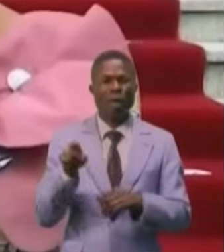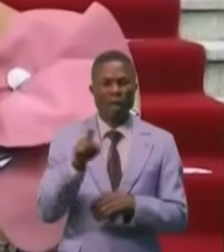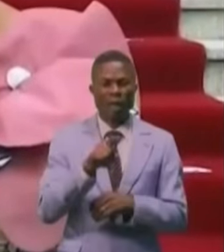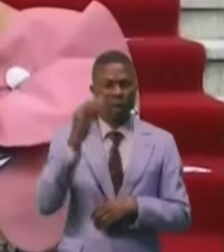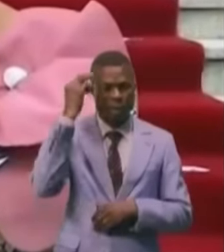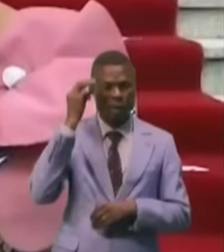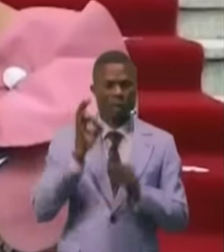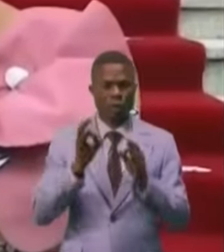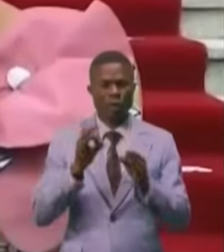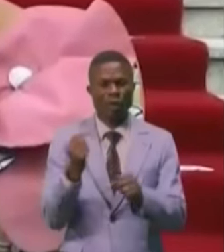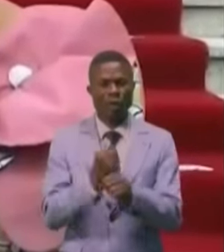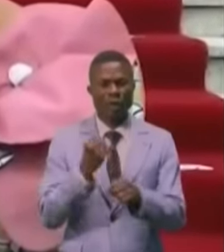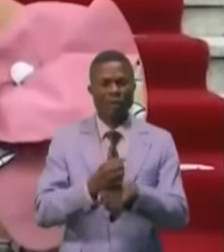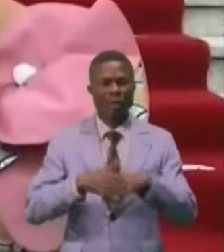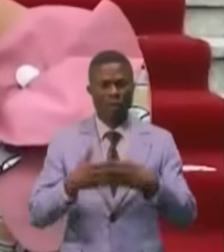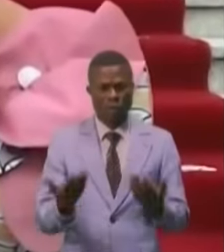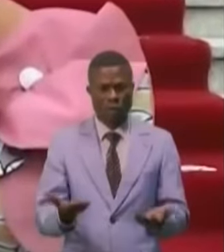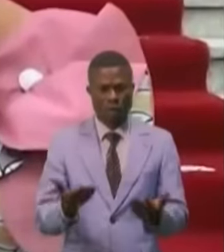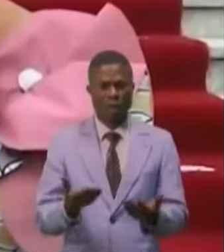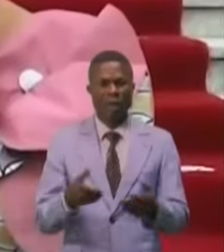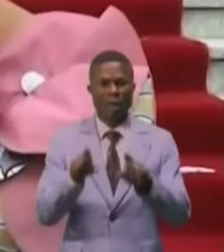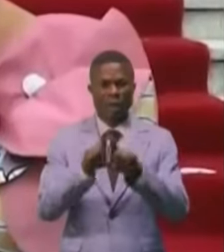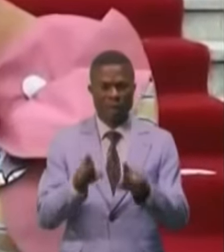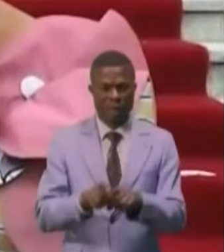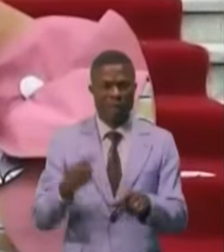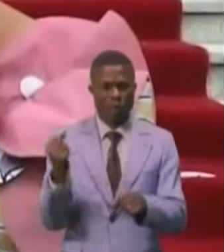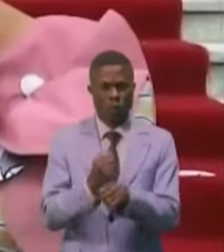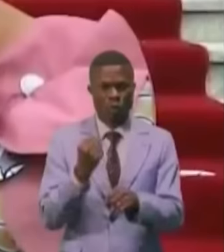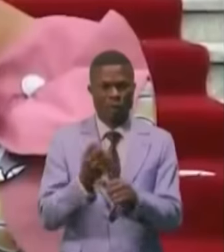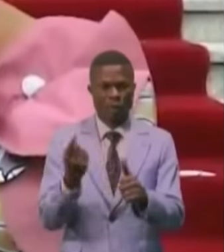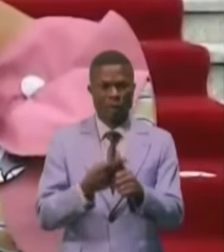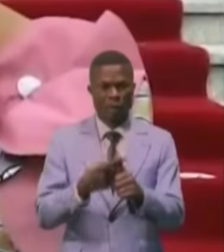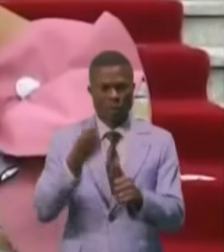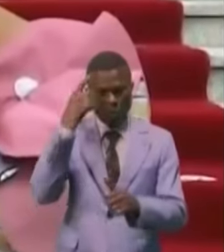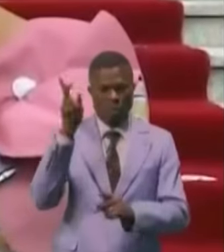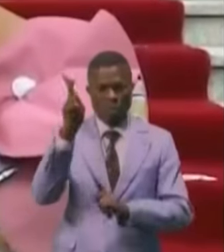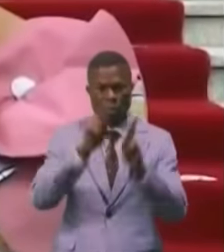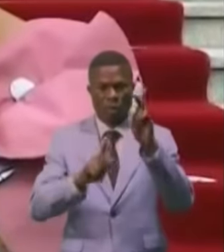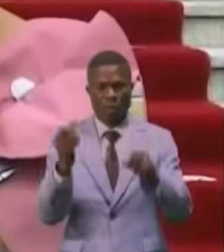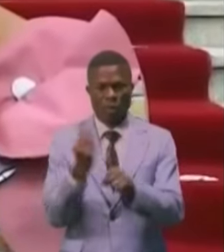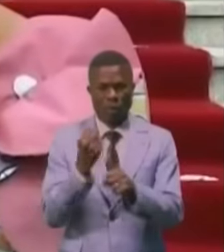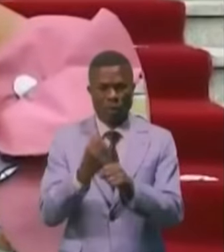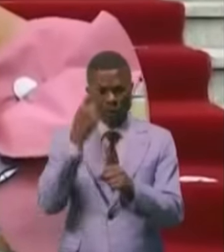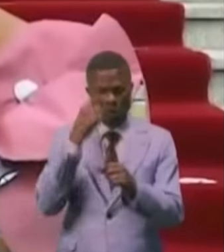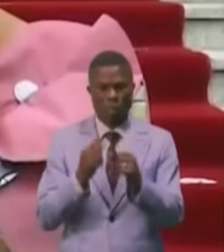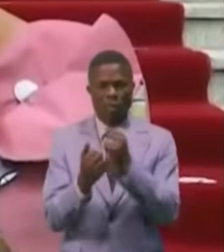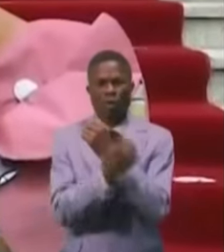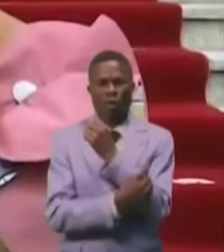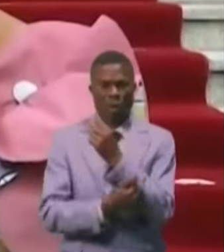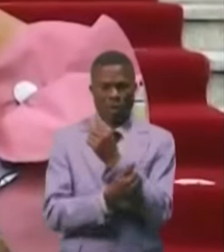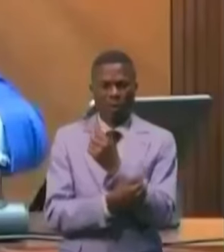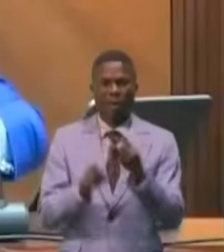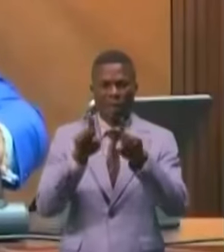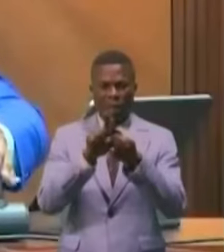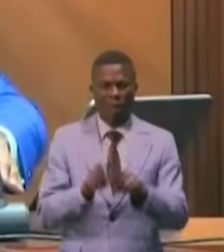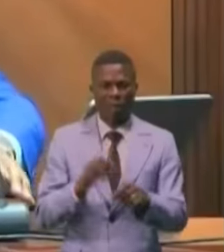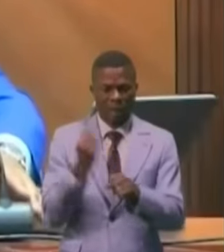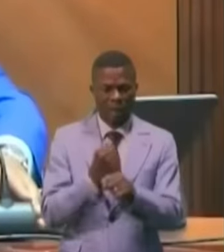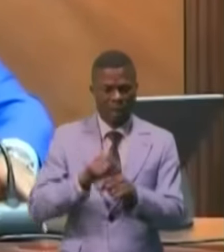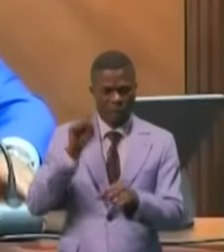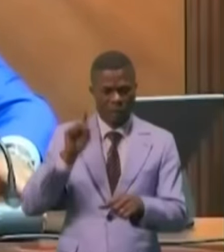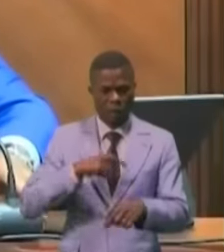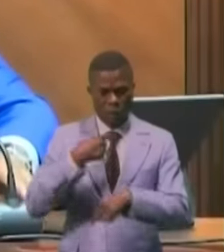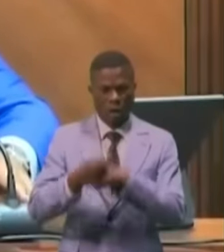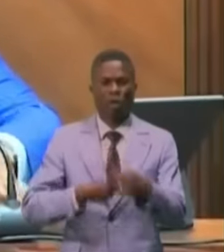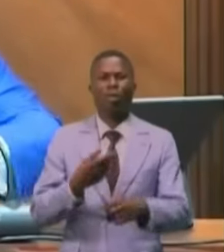gouvernance devait être menée. Nous sommes au service du peuple, au service du pays, et il faut que le travail commence.